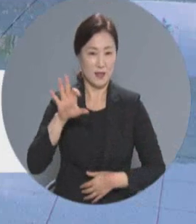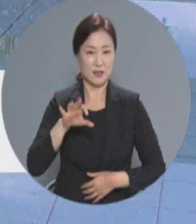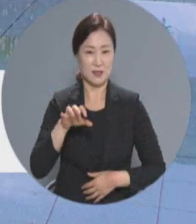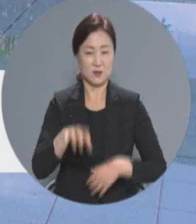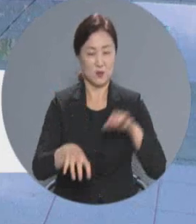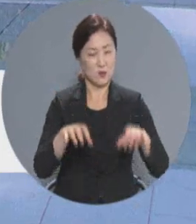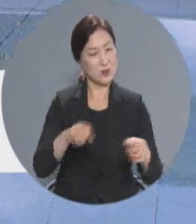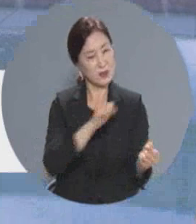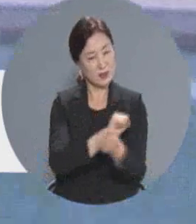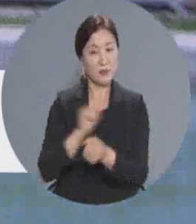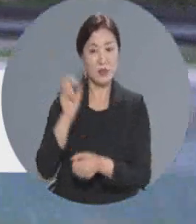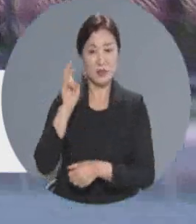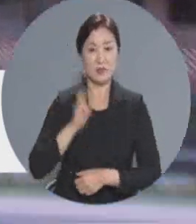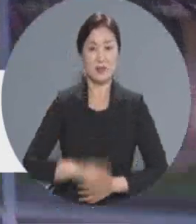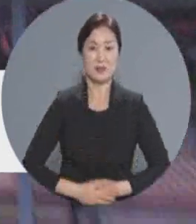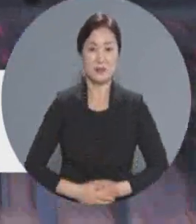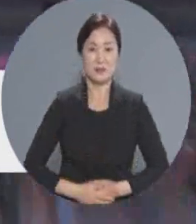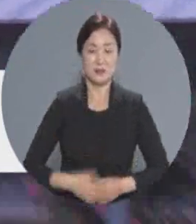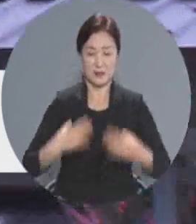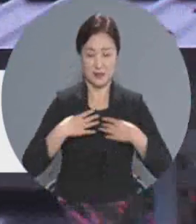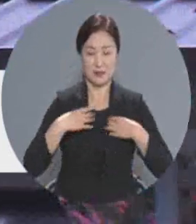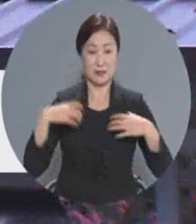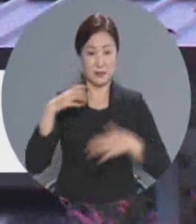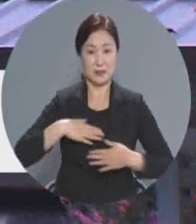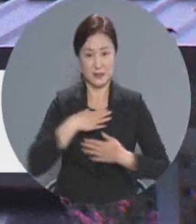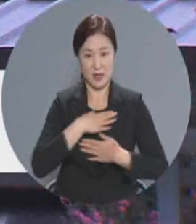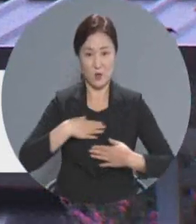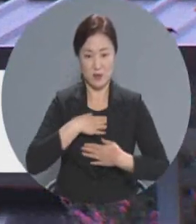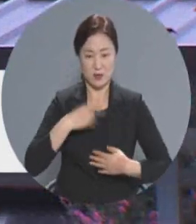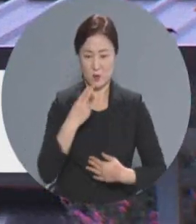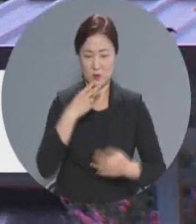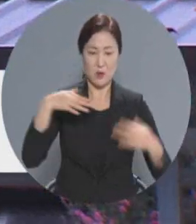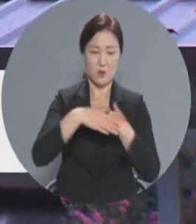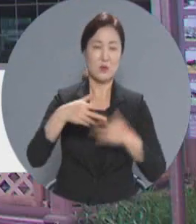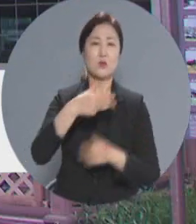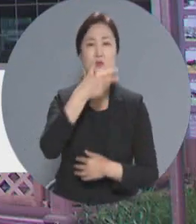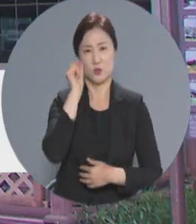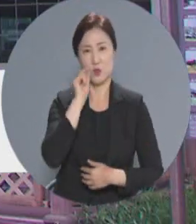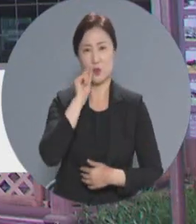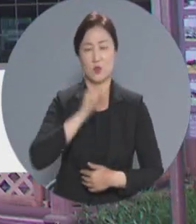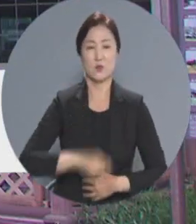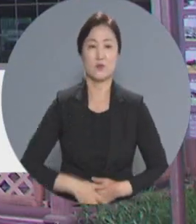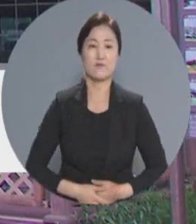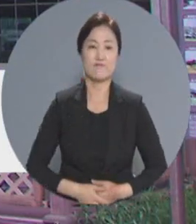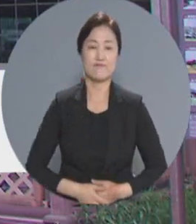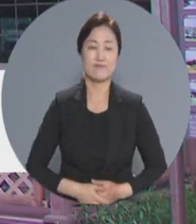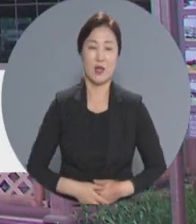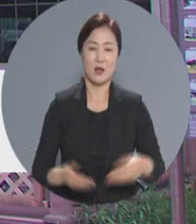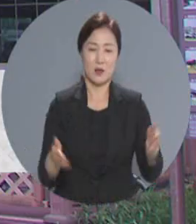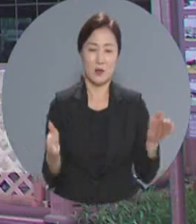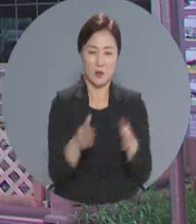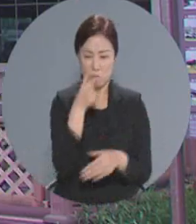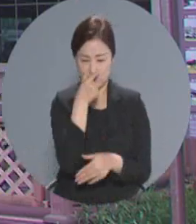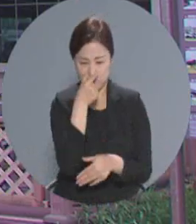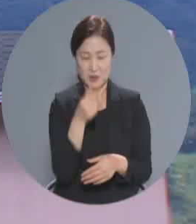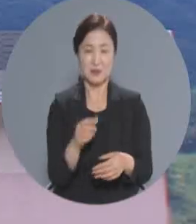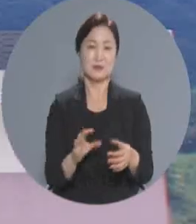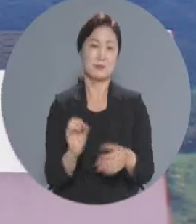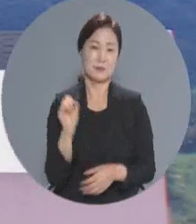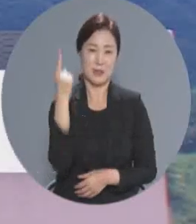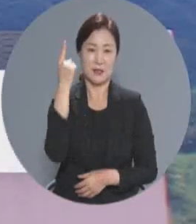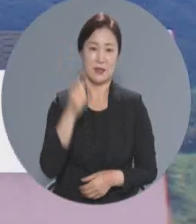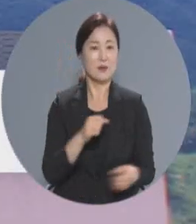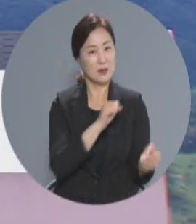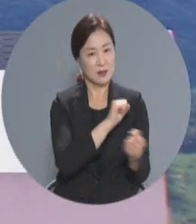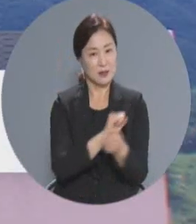감염이 되지 않았나 싶거든요. 샤워 시간이 그런 데가 이제 환기도 안 되고 그런 좀 공간도 협소하고 그렇기 때문에 그런